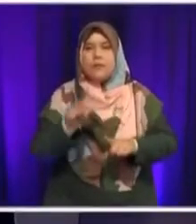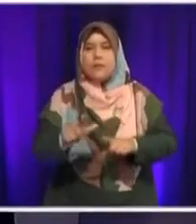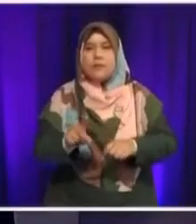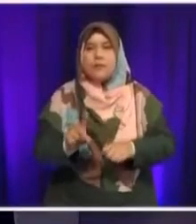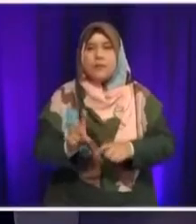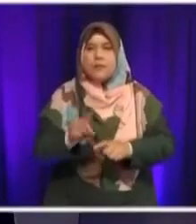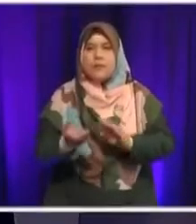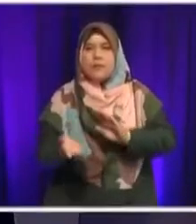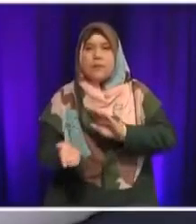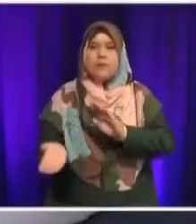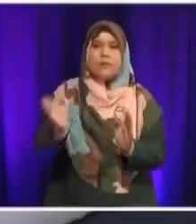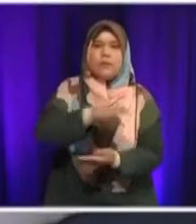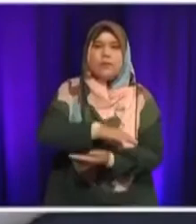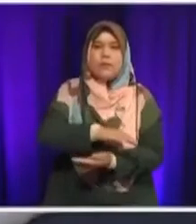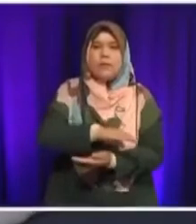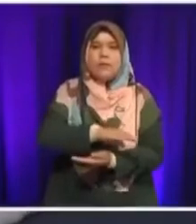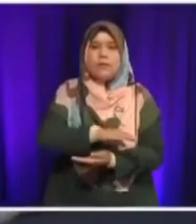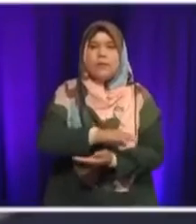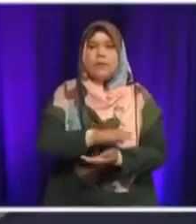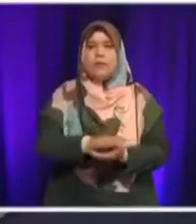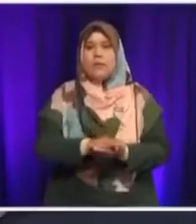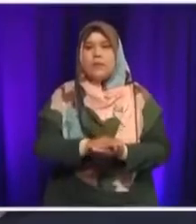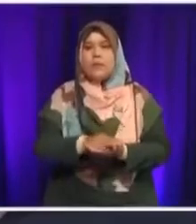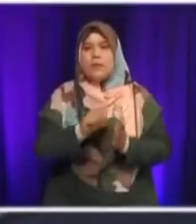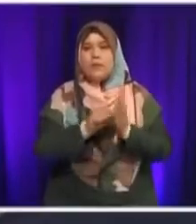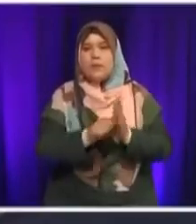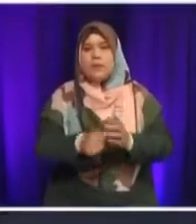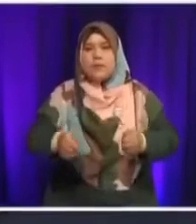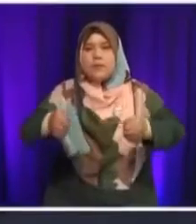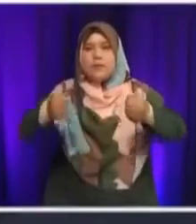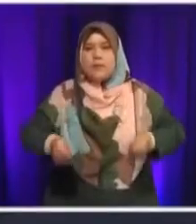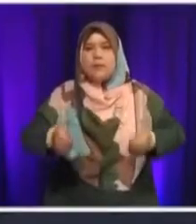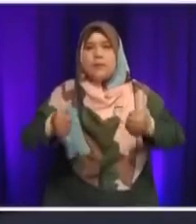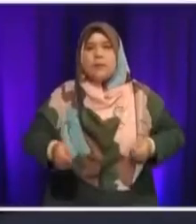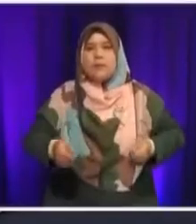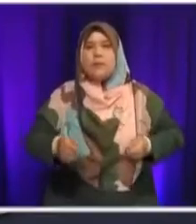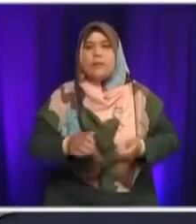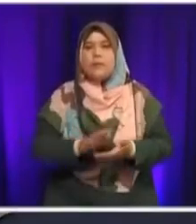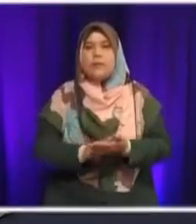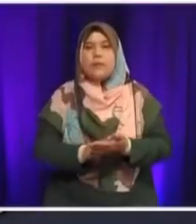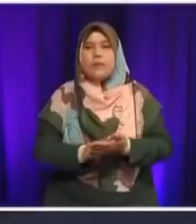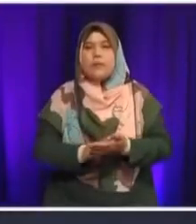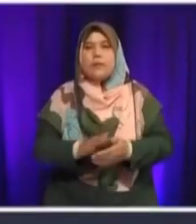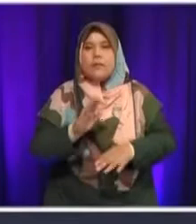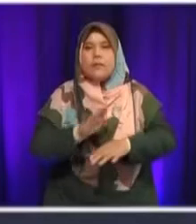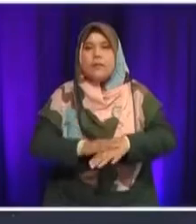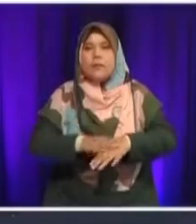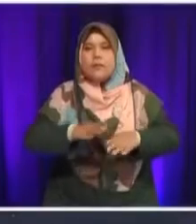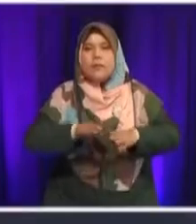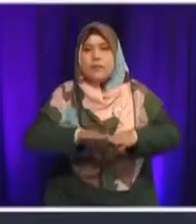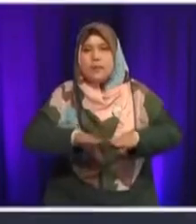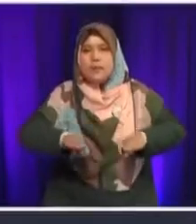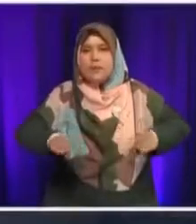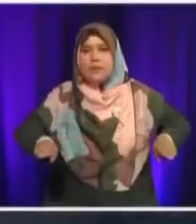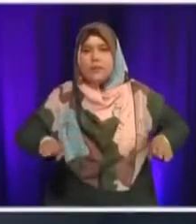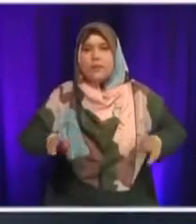menerbalikan acuan Oke terbalik dan menghentak acuan di atas kepingan Mama ini di atas permukaan air